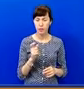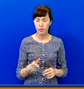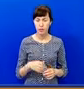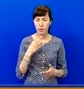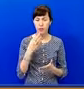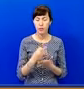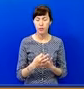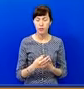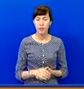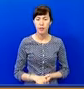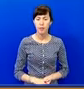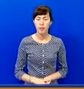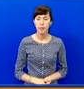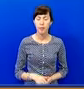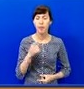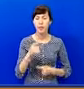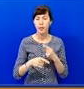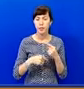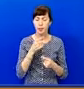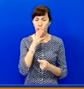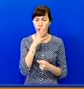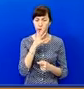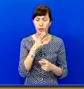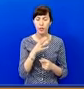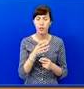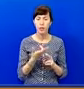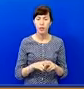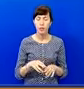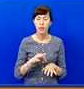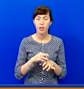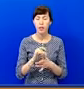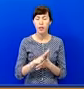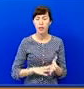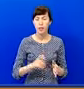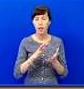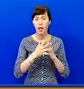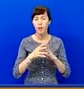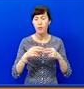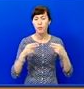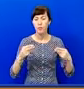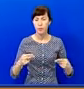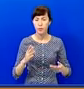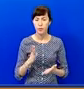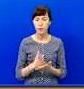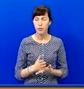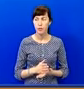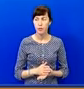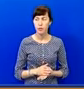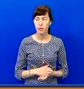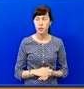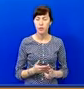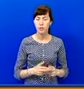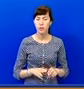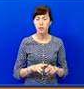шектеулі серіктестігі. Енді кезекте бағаны негізсіз көтеріп жатқан, осылардан алып ары қарап апарып сатып жатқандар болып жатыр да. Сондықтан бұл жағдай бұрын